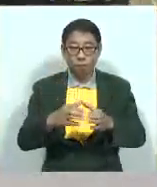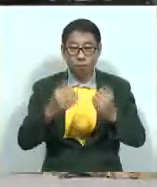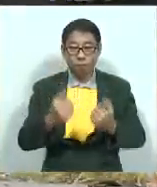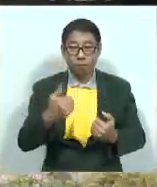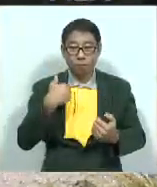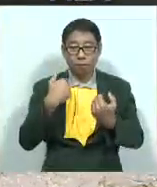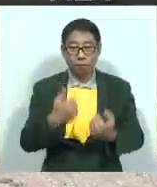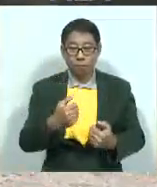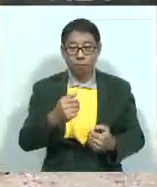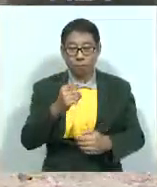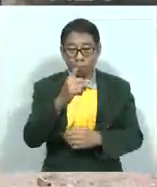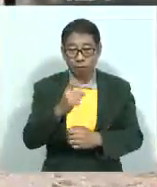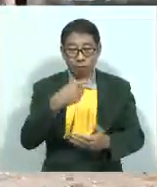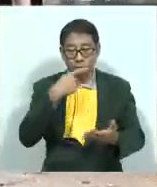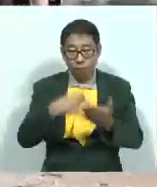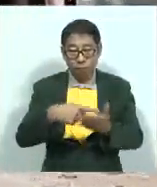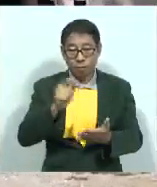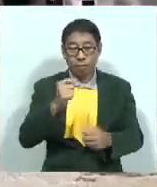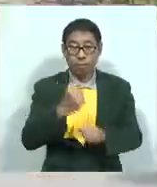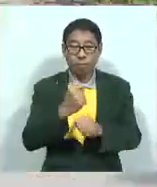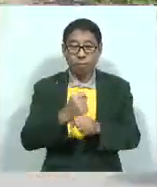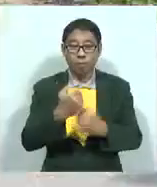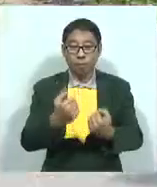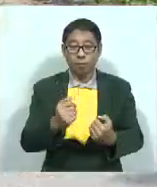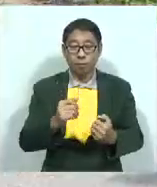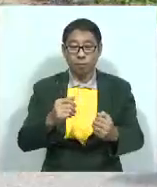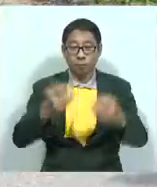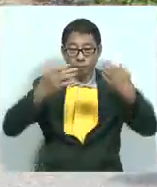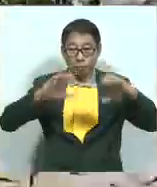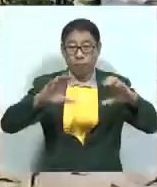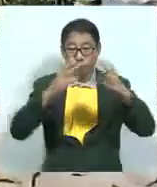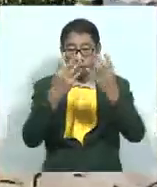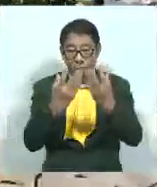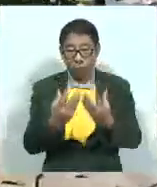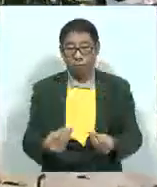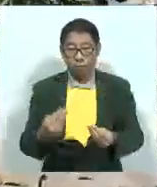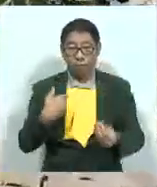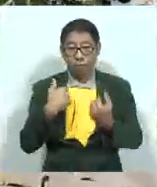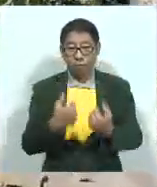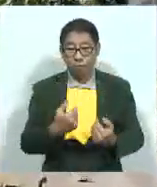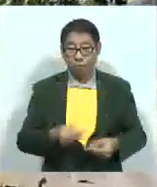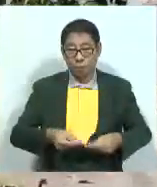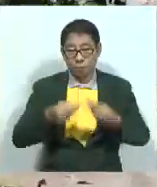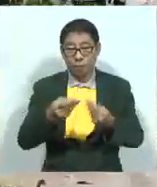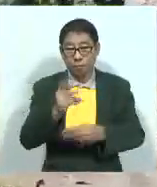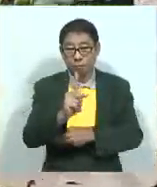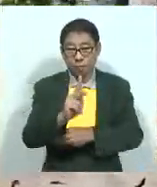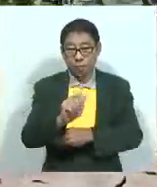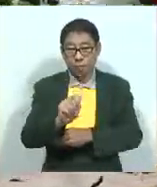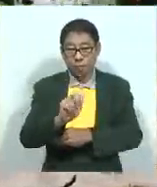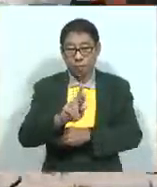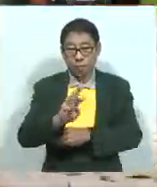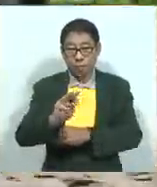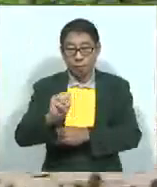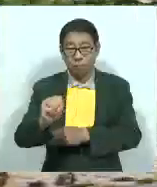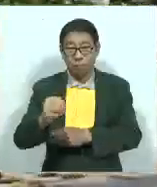ที่สูญเสียผลประโยชน์และต้องการทำลายความเชื่อมั่นของรัฐบาลโดยมอบหมายให้กอรมน.ภาค 4 ส่วนหน้าพร้อมห